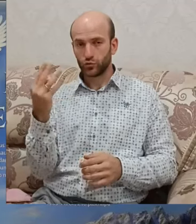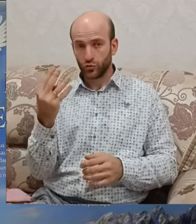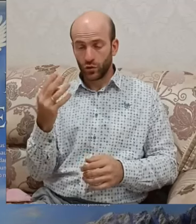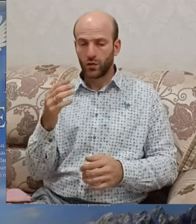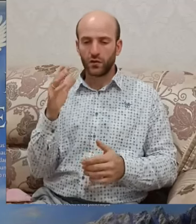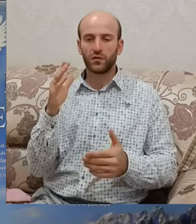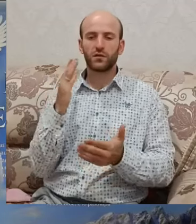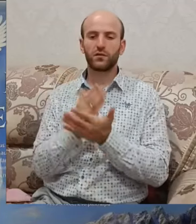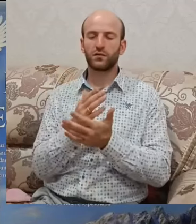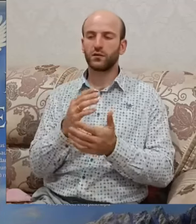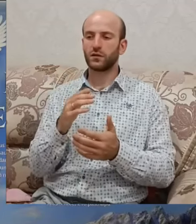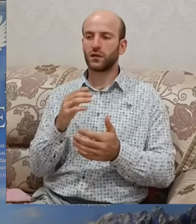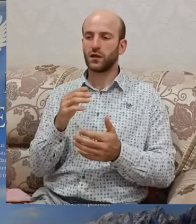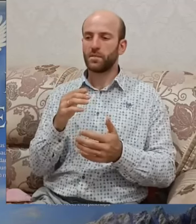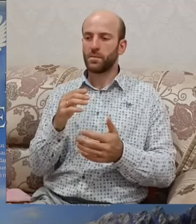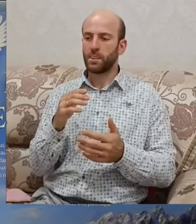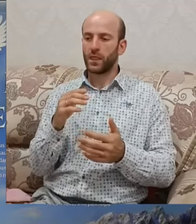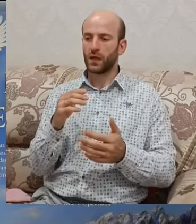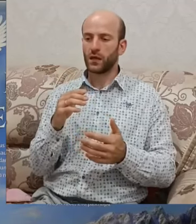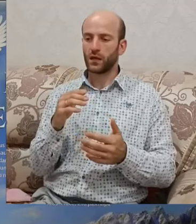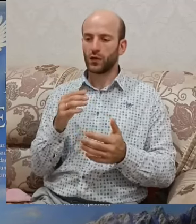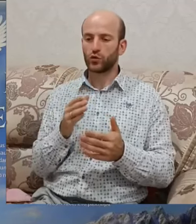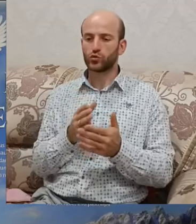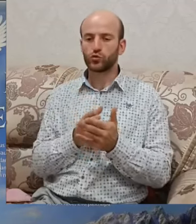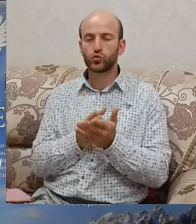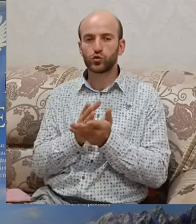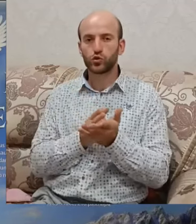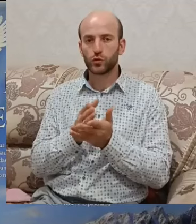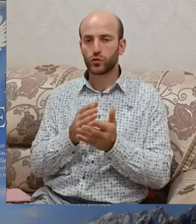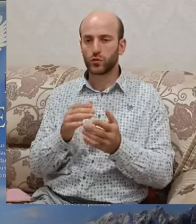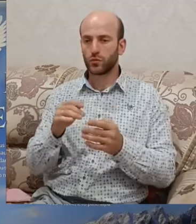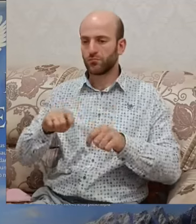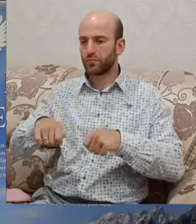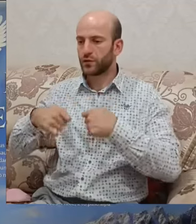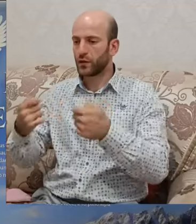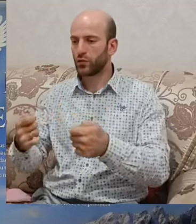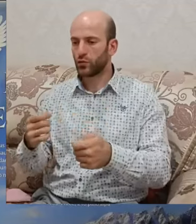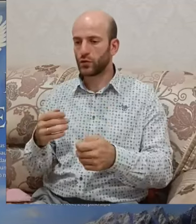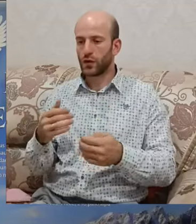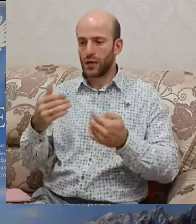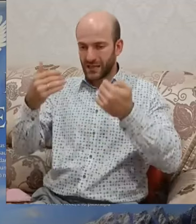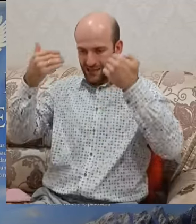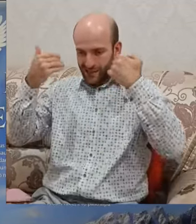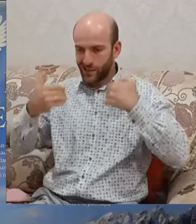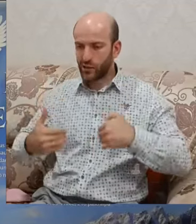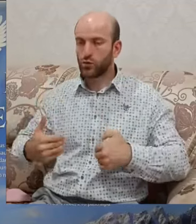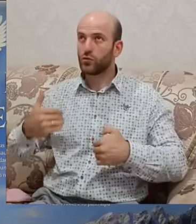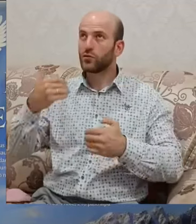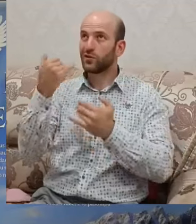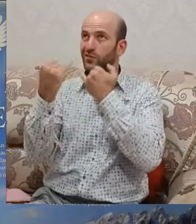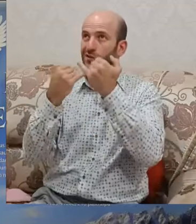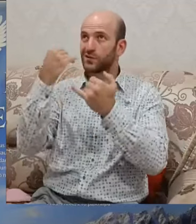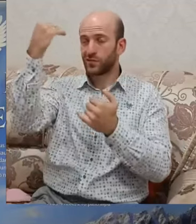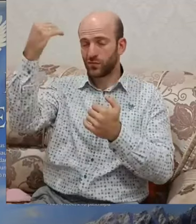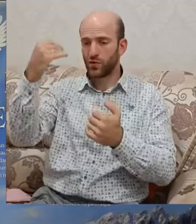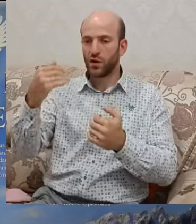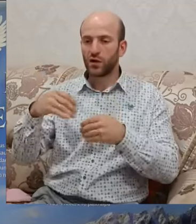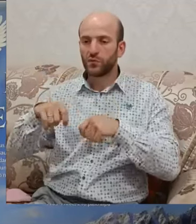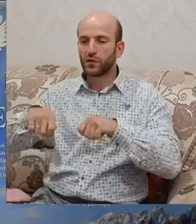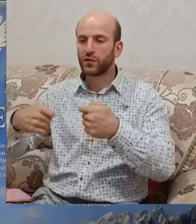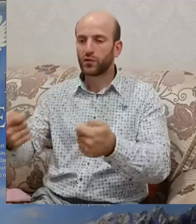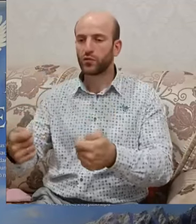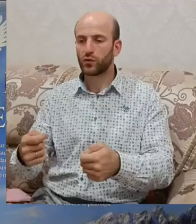tarnauti kūnui. Чтоб служило для тела. Tada tai bus nauda. Тогда из этого будет польза. Visada yra kito įtaka.